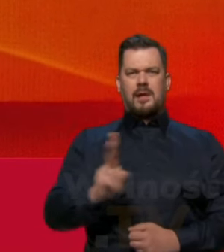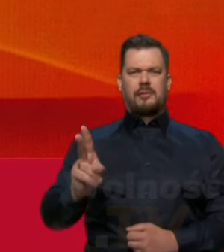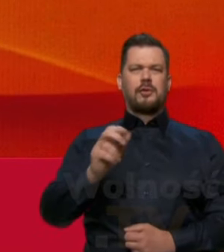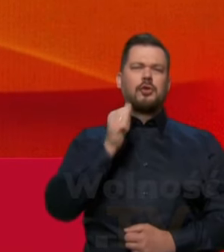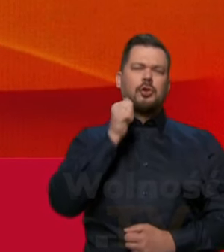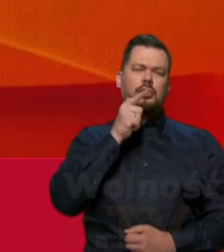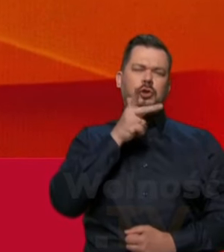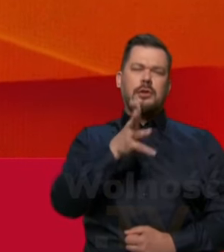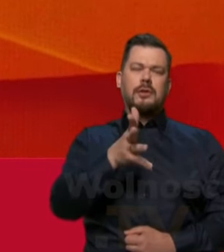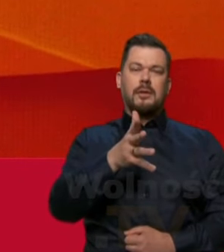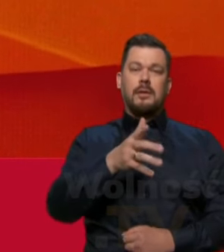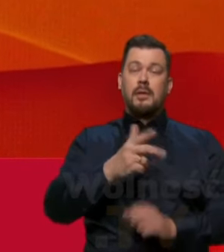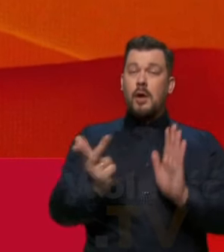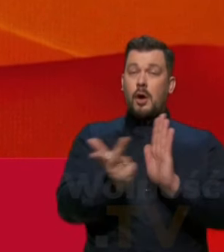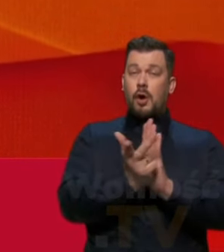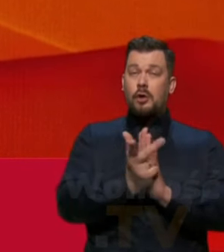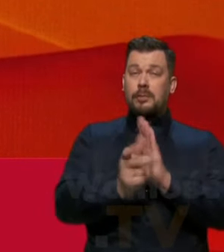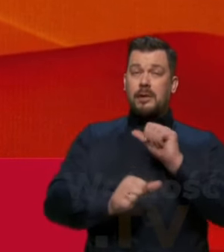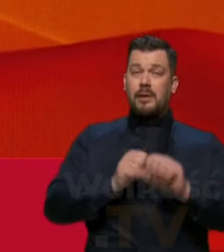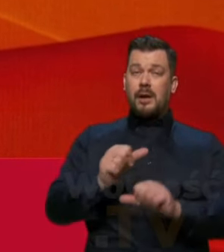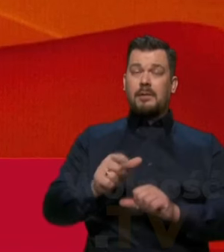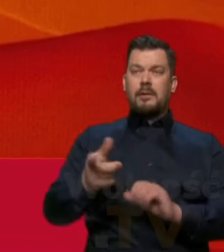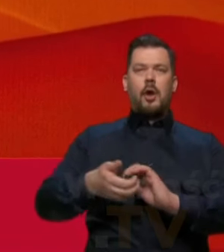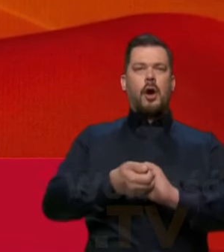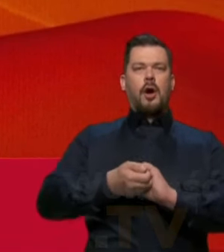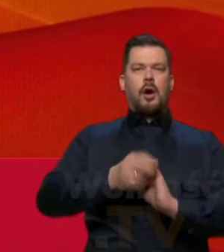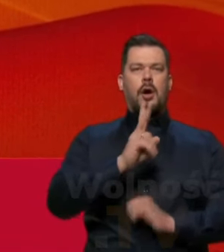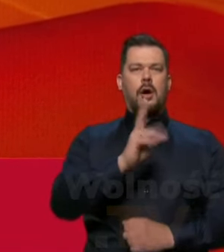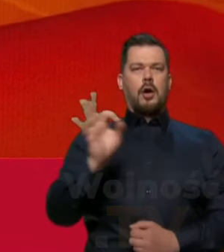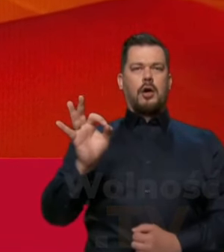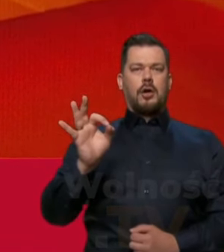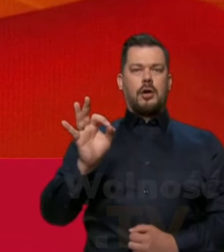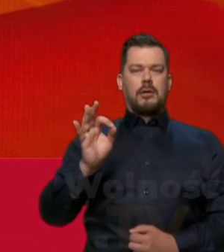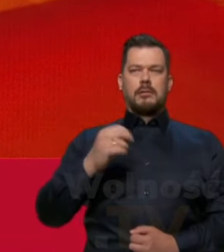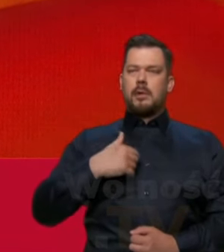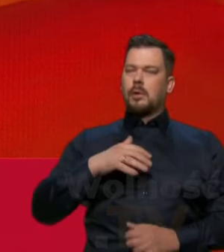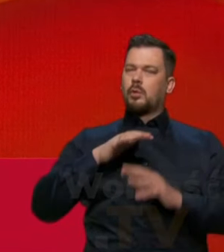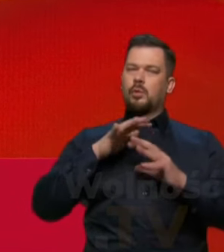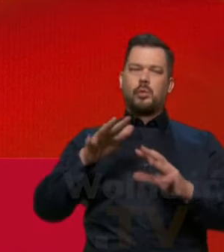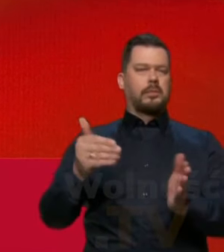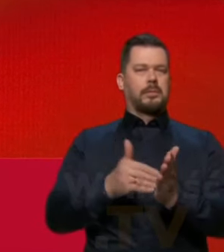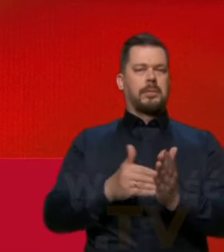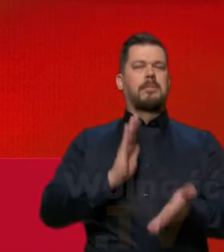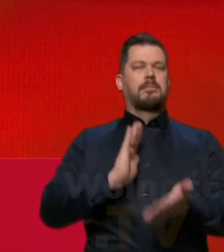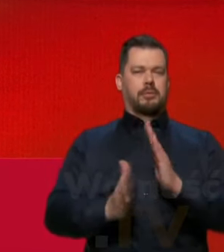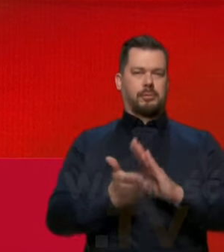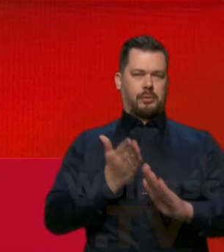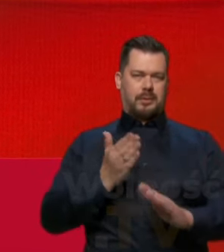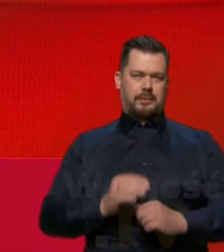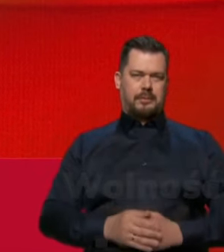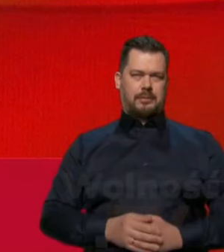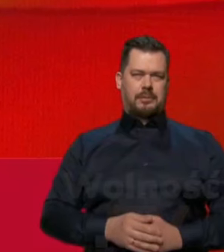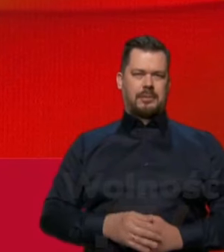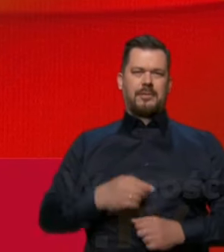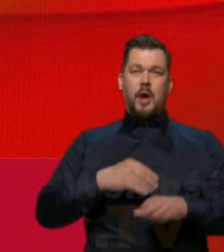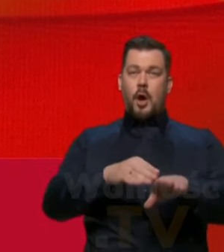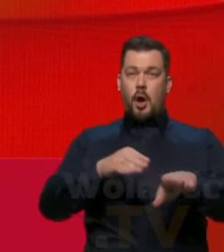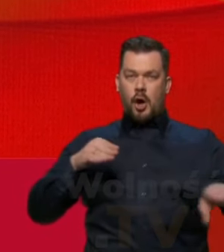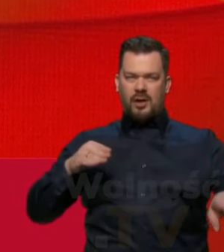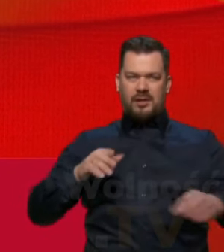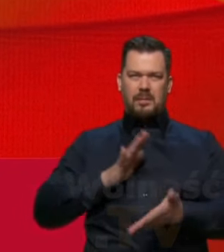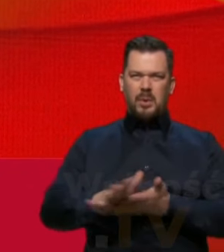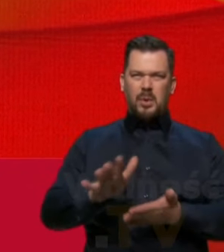Po 18 latach rządów Koalicji Obywatelskiej mamy dużo do posprzątania. Mamy korki,